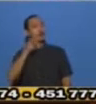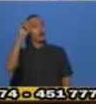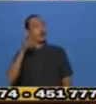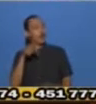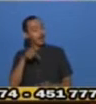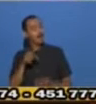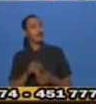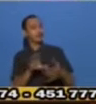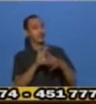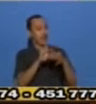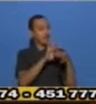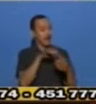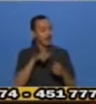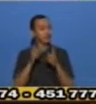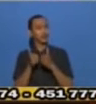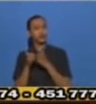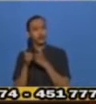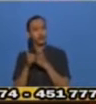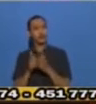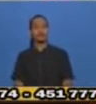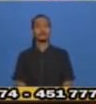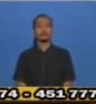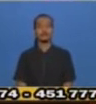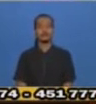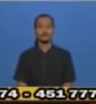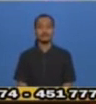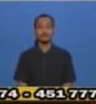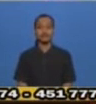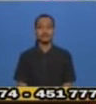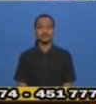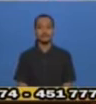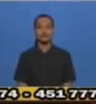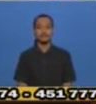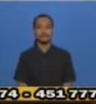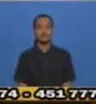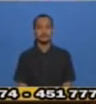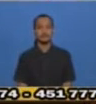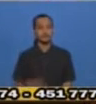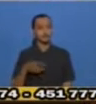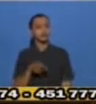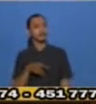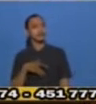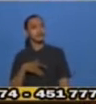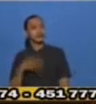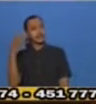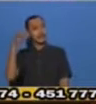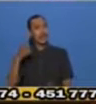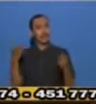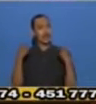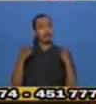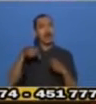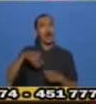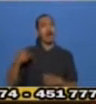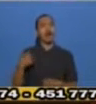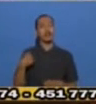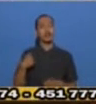harusnya awal kita begini gitu ya. Artinya bersama-sama. Sama juga kalau kesehatan itu punya program jam kesus